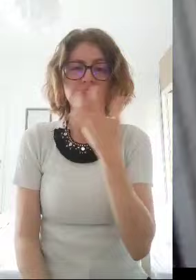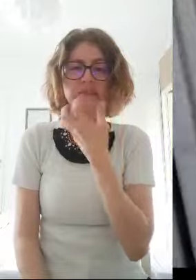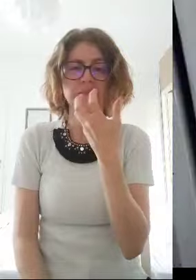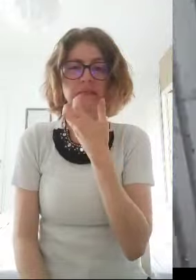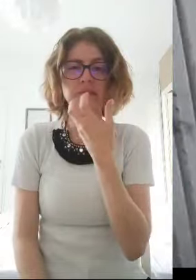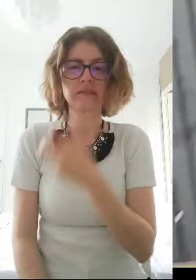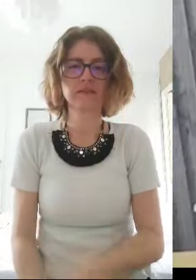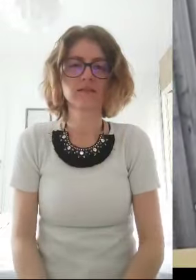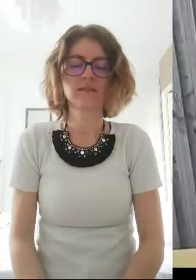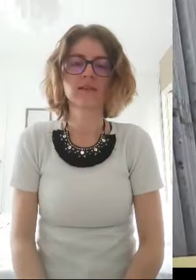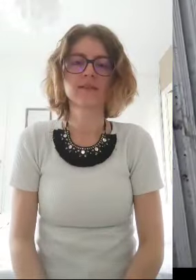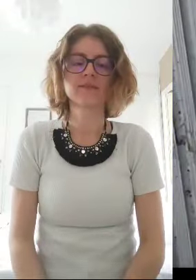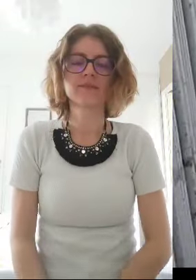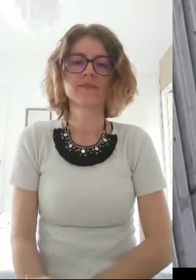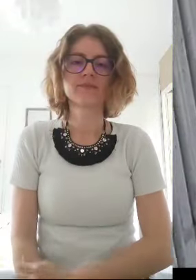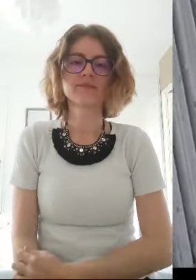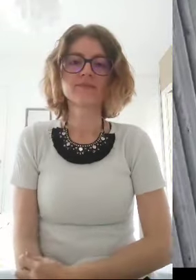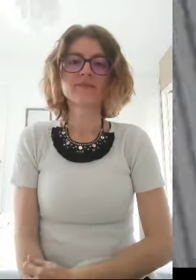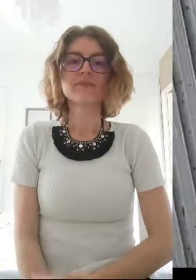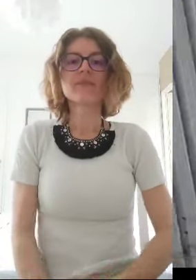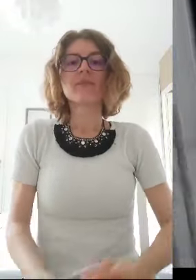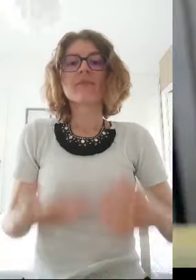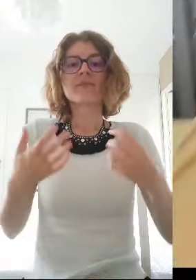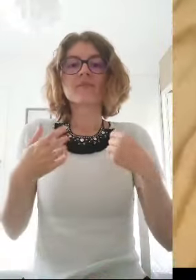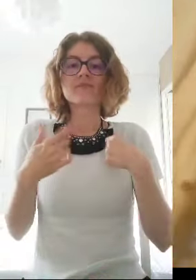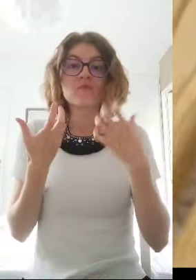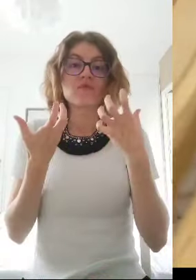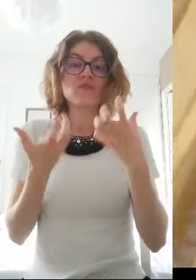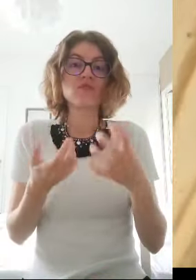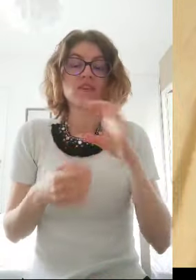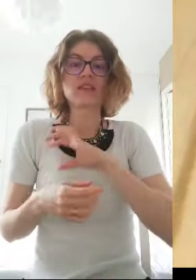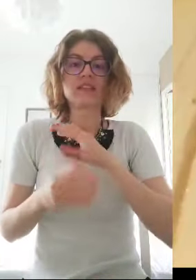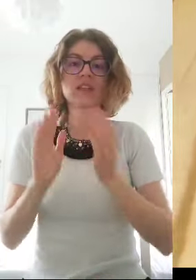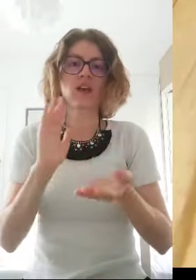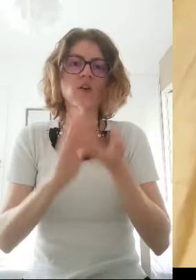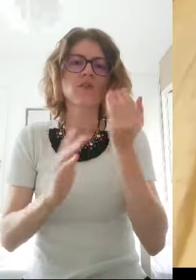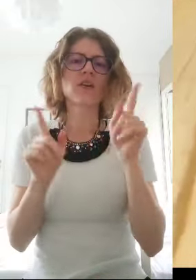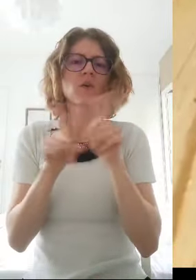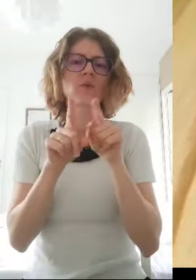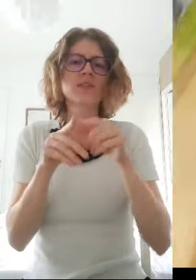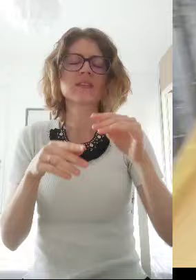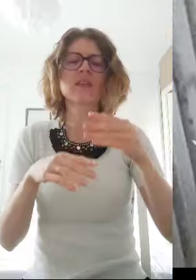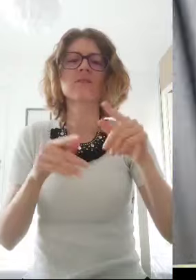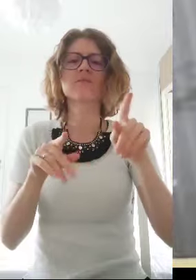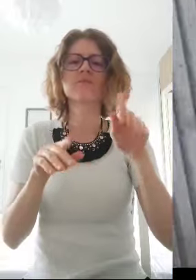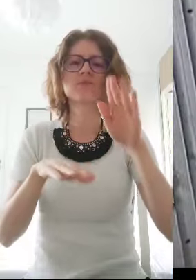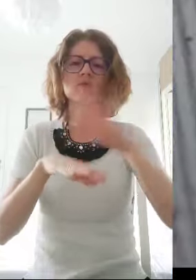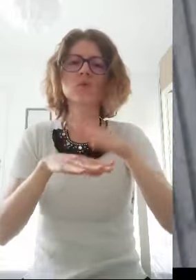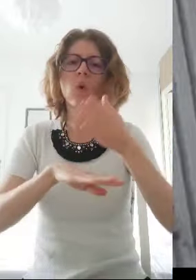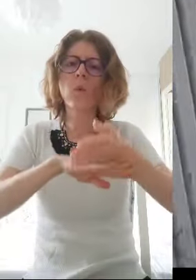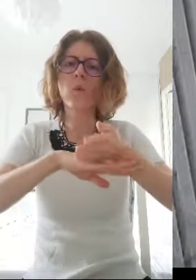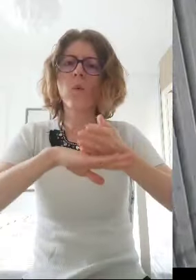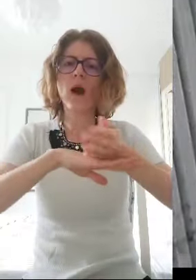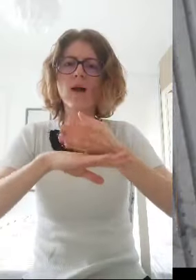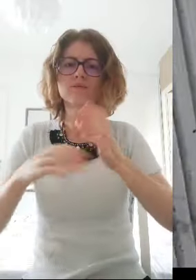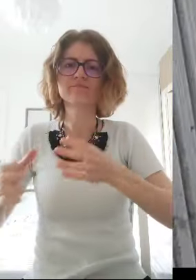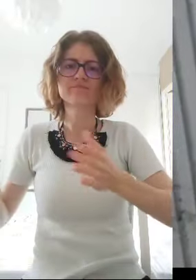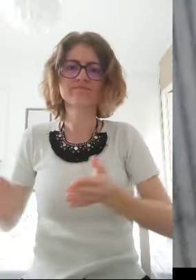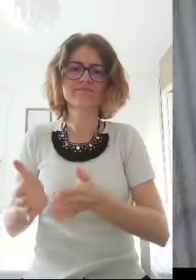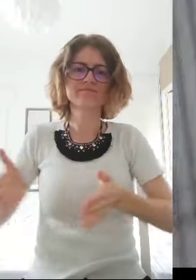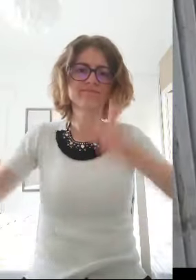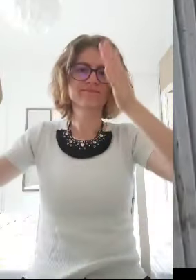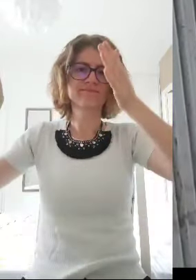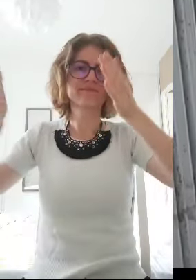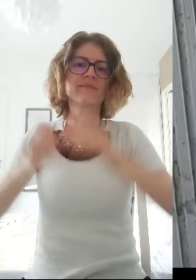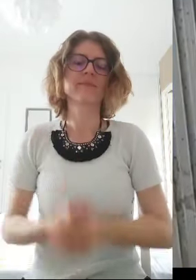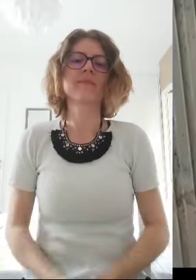du verre un peu partout et je trouve ça trop moche. Même sur le bois, tiens, on va tester. Et du coup, on va voir ce que ça